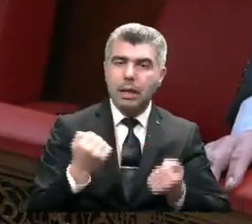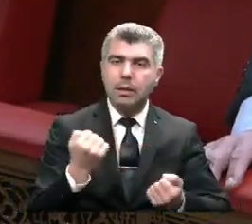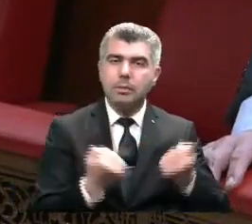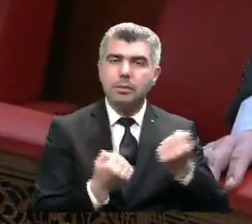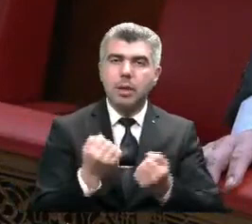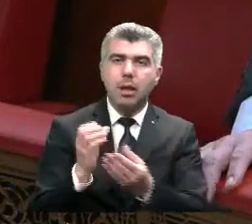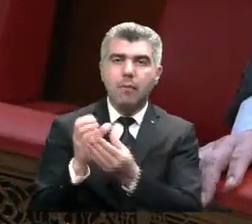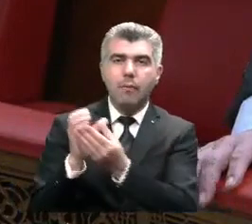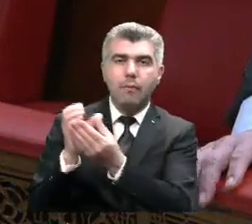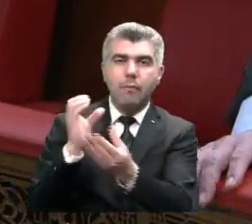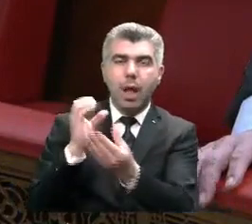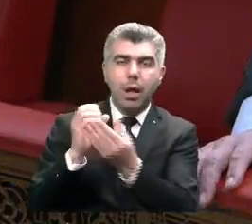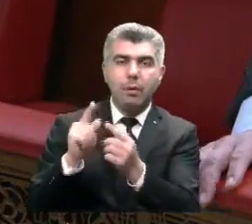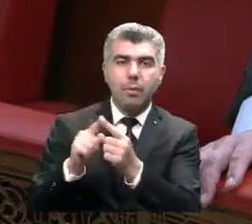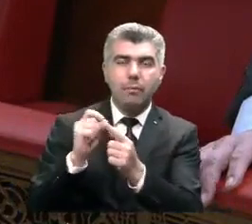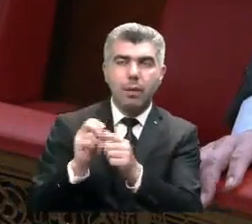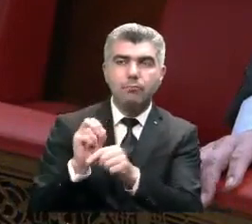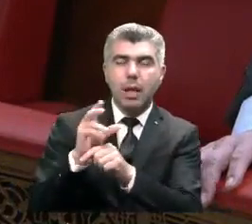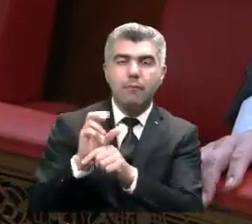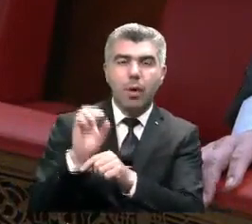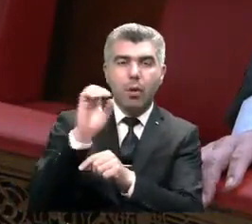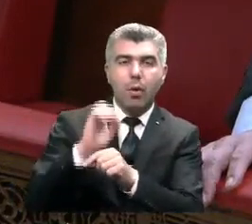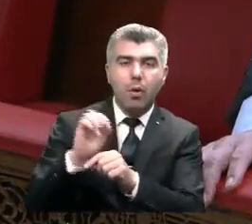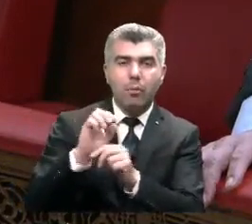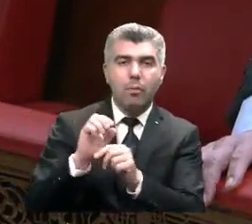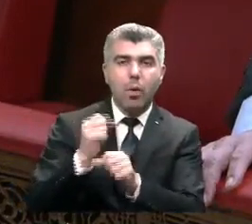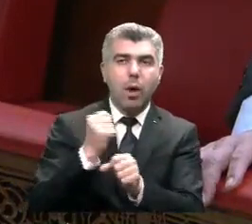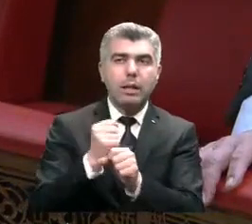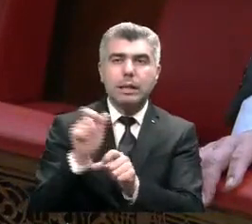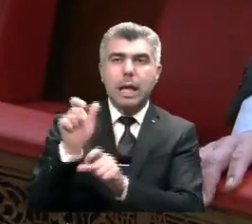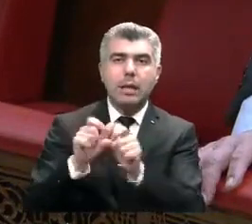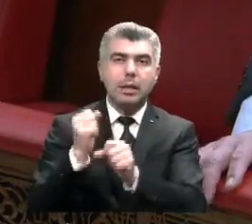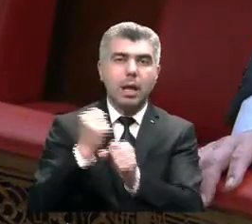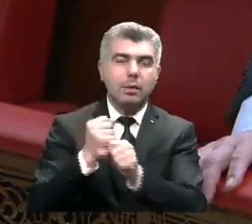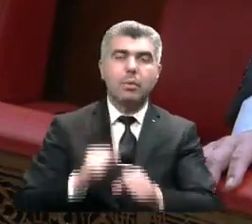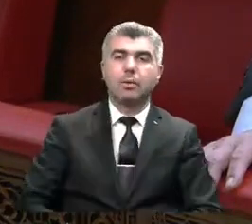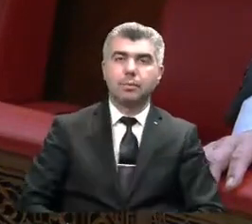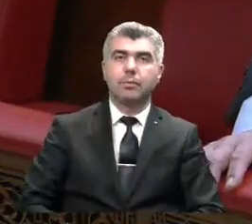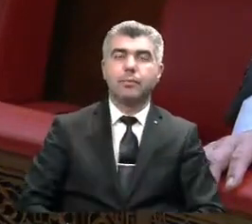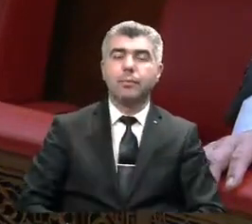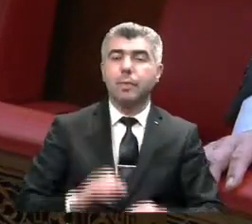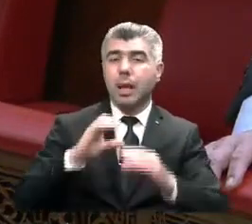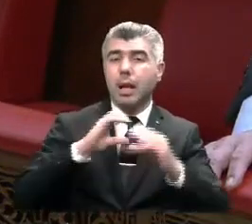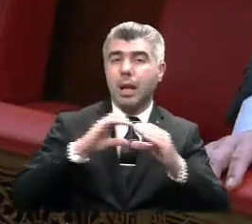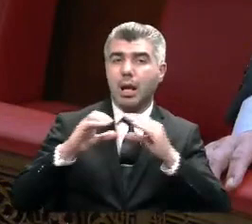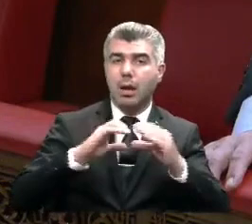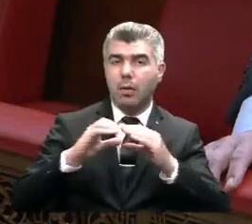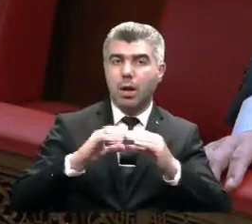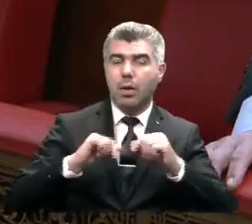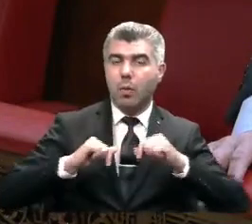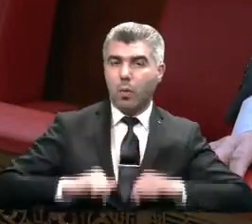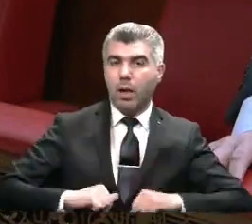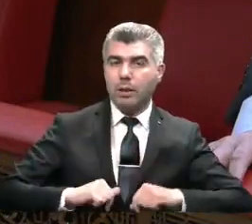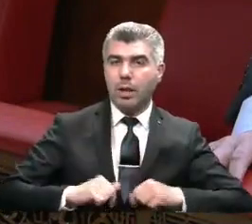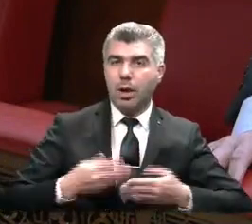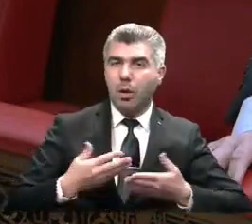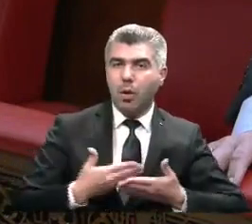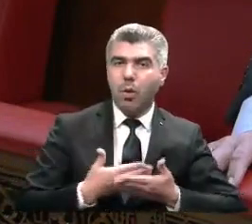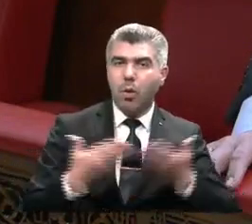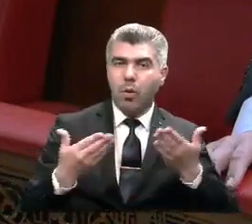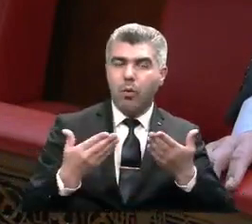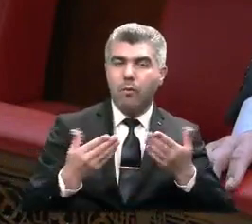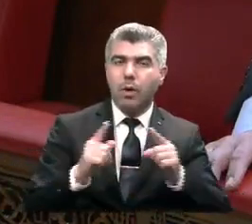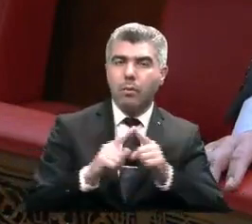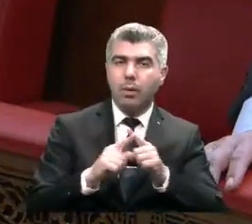الطرقي للبضائع الدولي والناس اللي تعملوا بهذا القطاع هذا. في إطار الحوار القطاعي اللي تتنهجه الوزارة مع مختلف التمثيليات